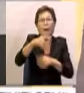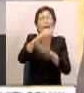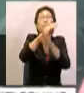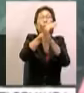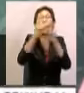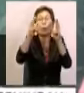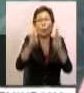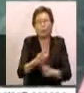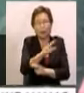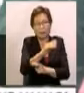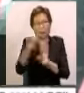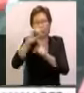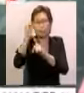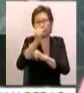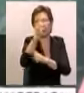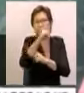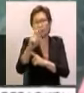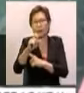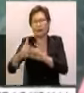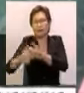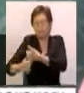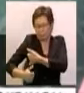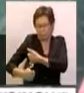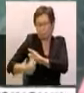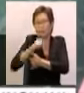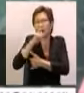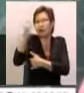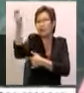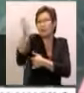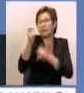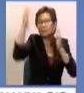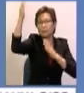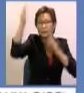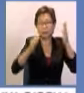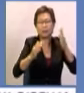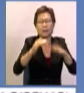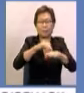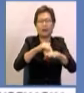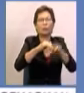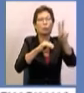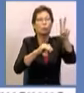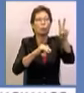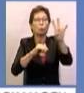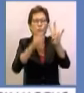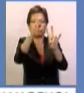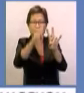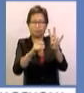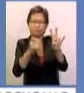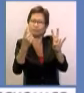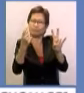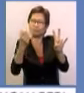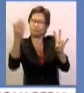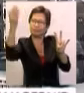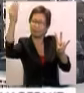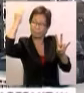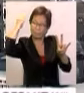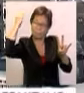Pembela Ummah dan Persatuan Bekas Angkatan Tentera Tidak Berpencen Malaysia Daulat pada 27 November lalu.